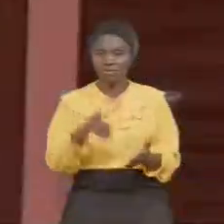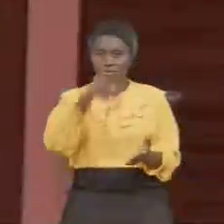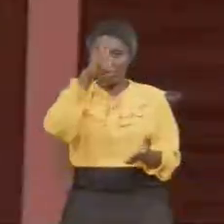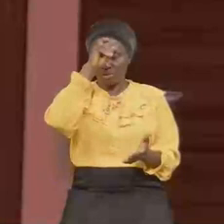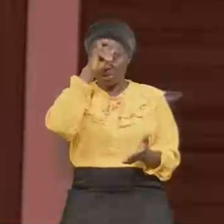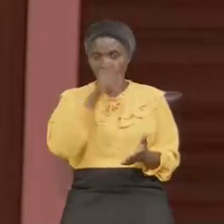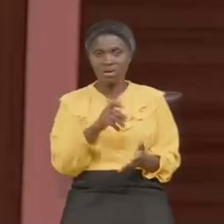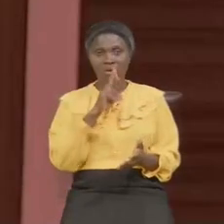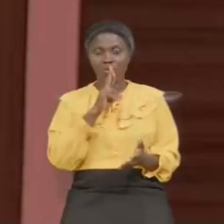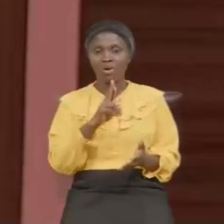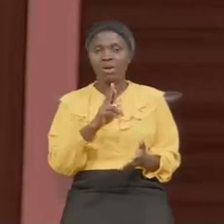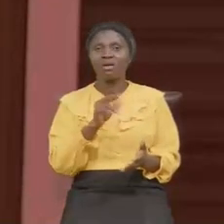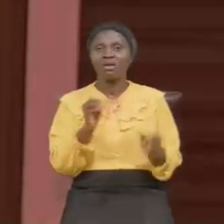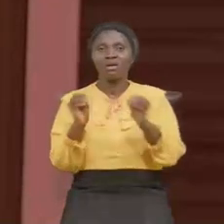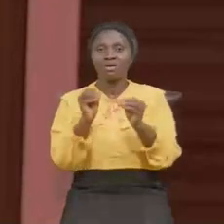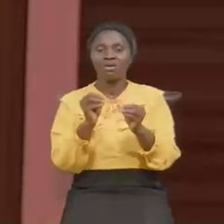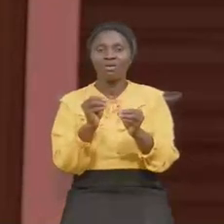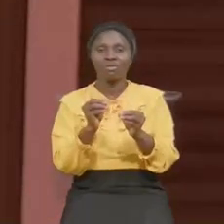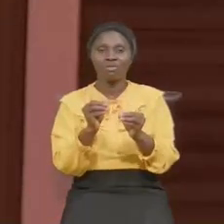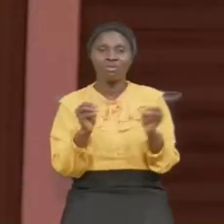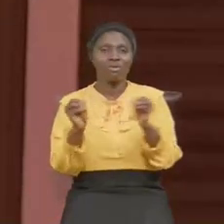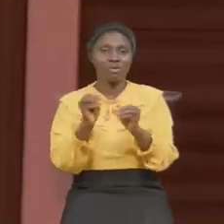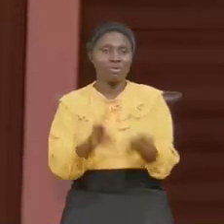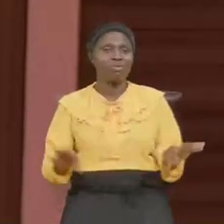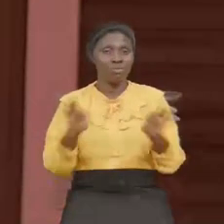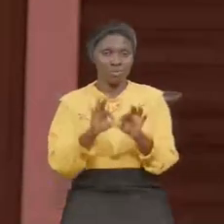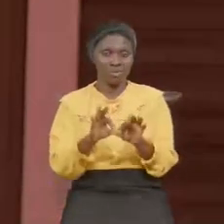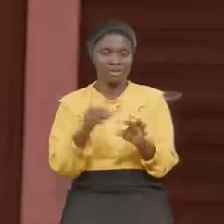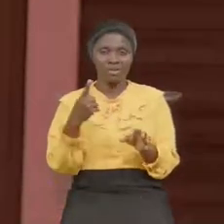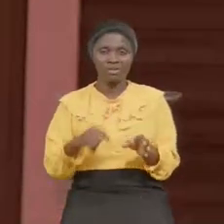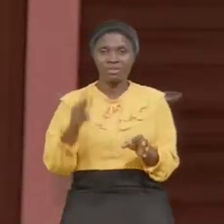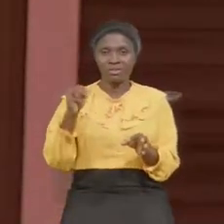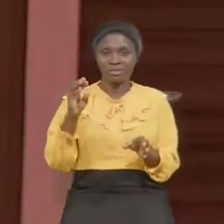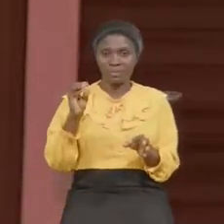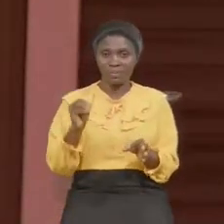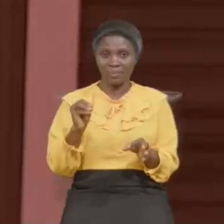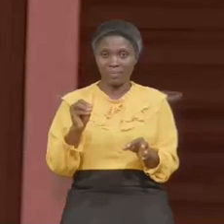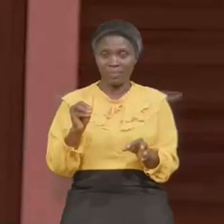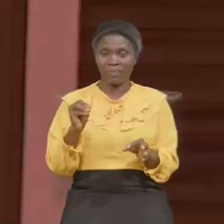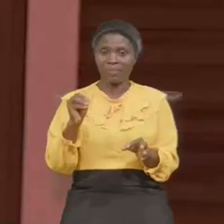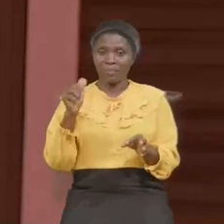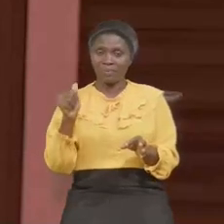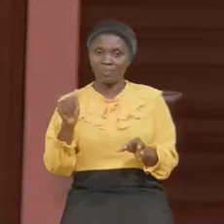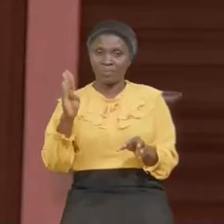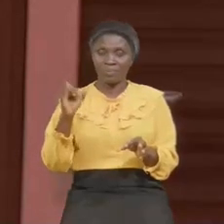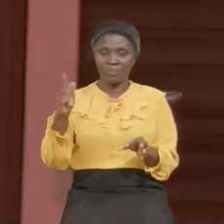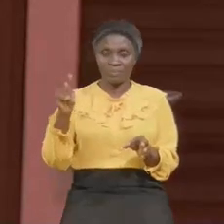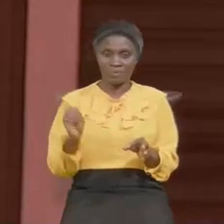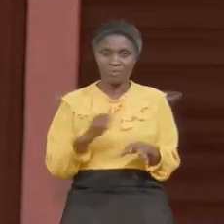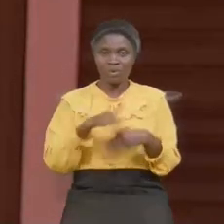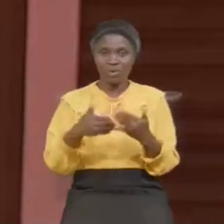Amalécites indignes. Les Moabites indignes. Et toutes les nations de la terre s'étaient corrompues.